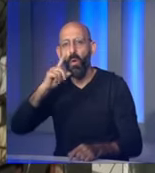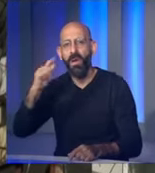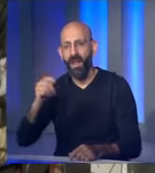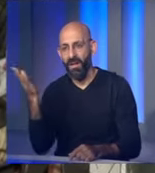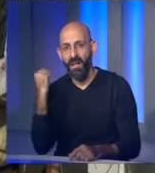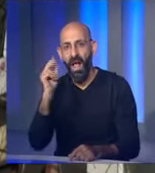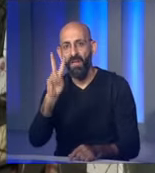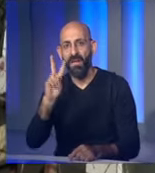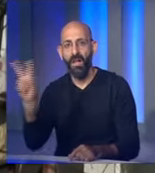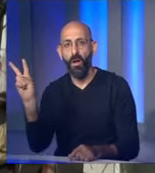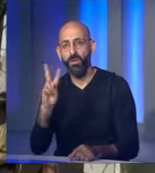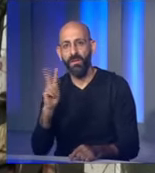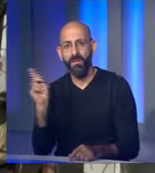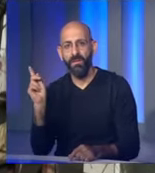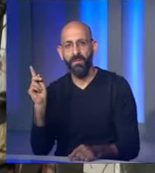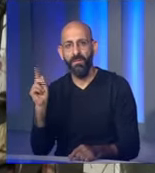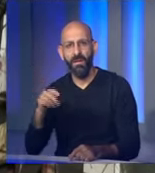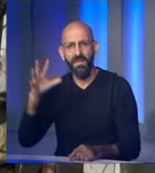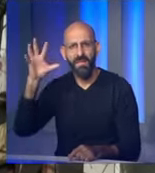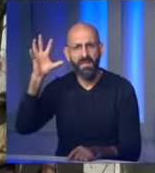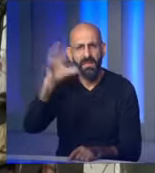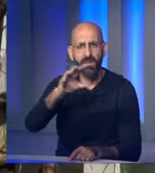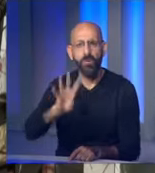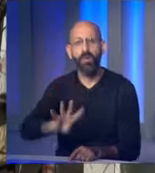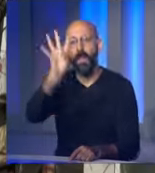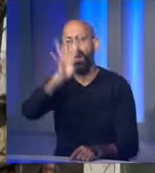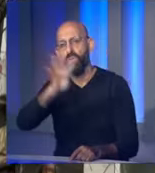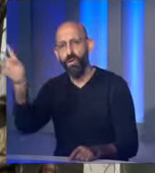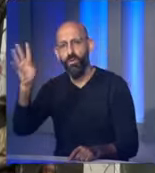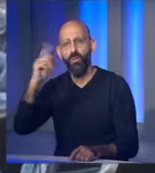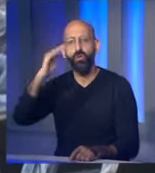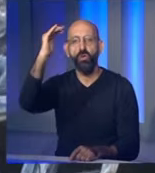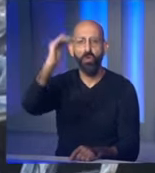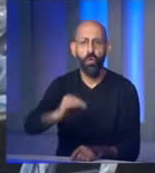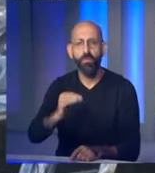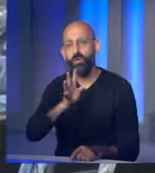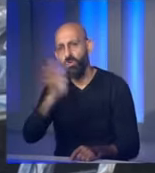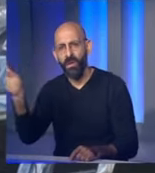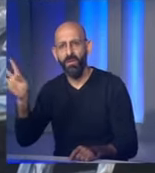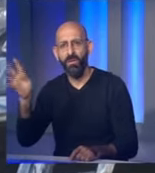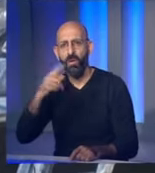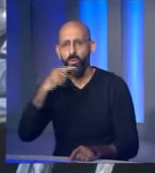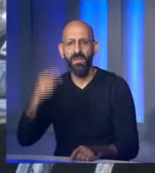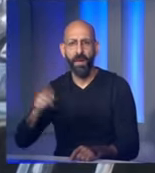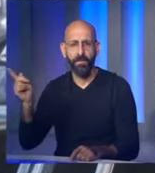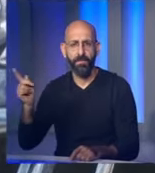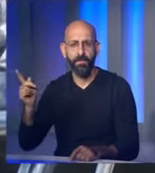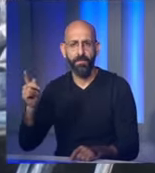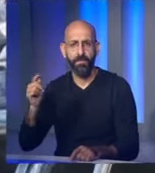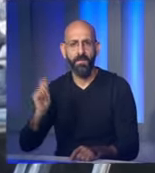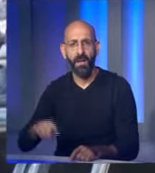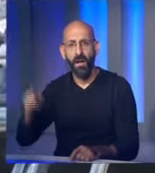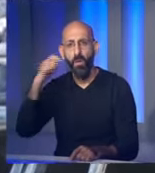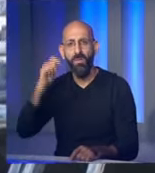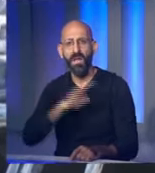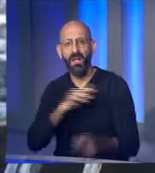ايضا اسرع مكاسبها في شرق اوكرانيا منذ عام 2022 وكثفت الضغط في الشمال الشرقي والجنوب